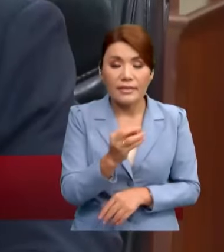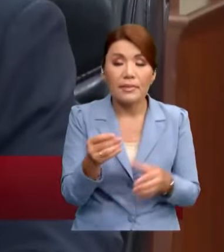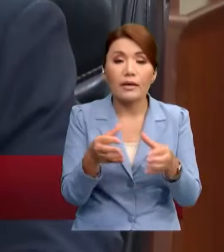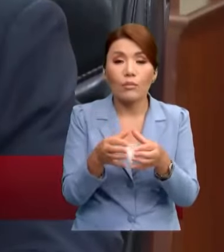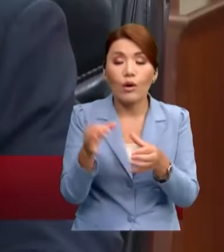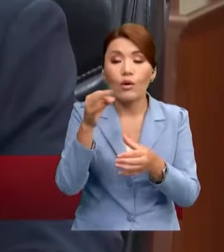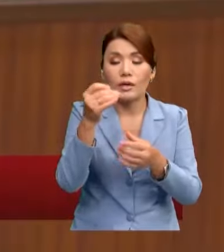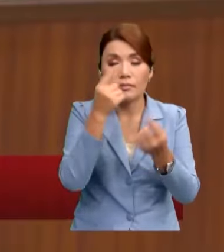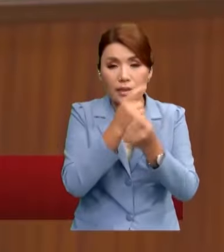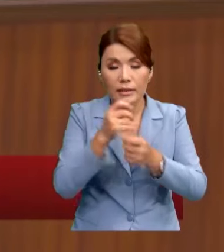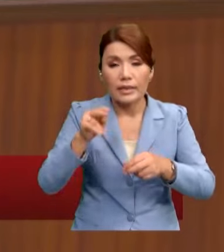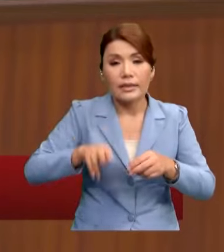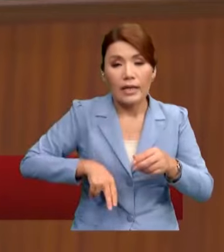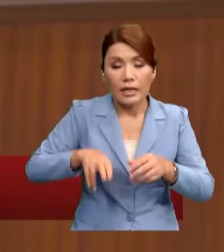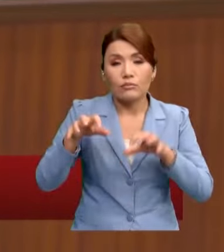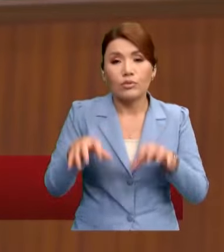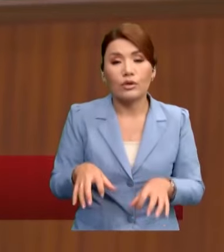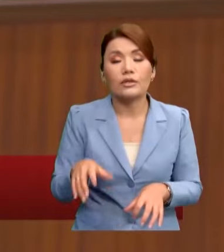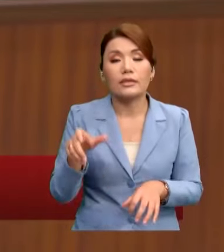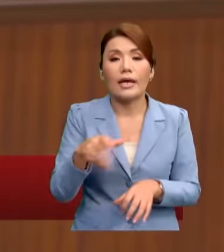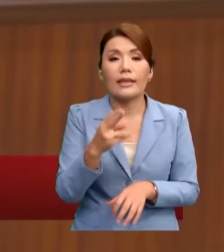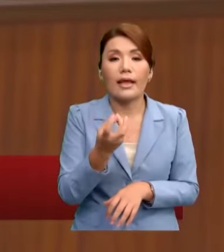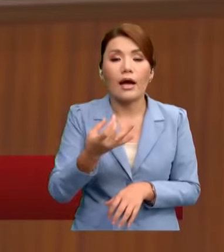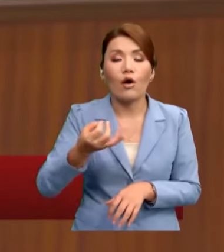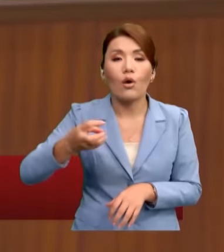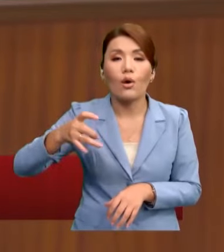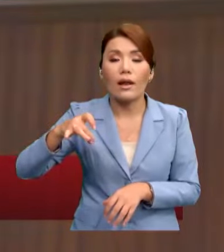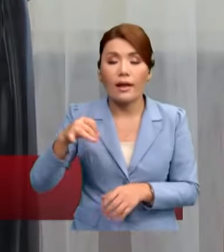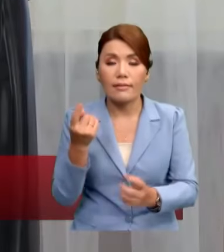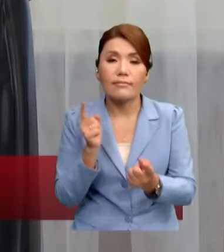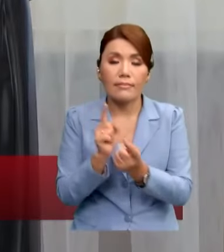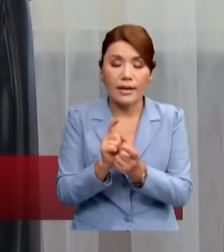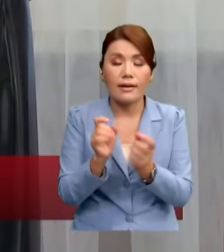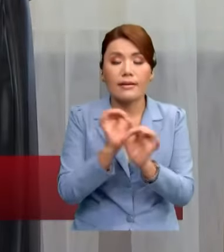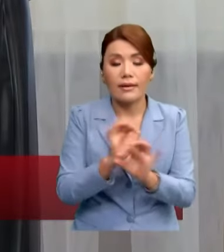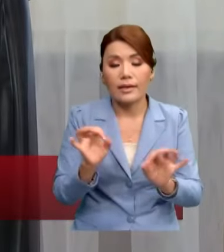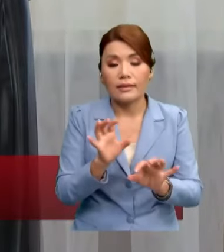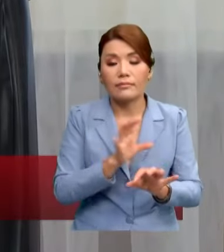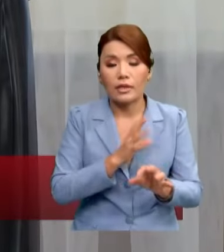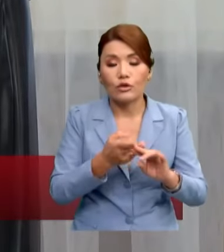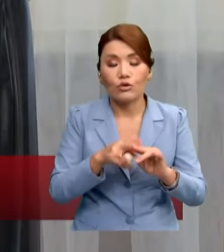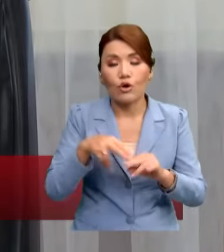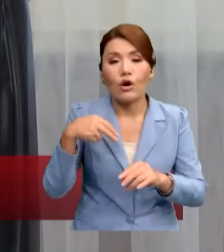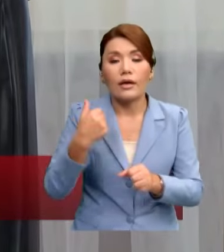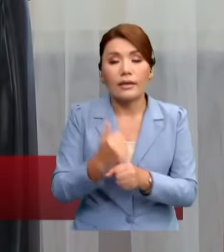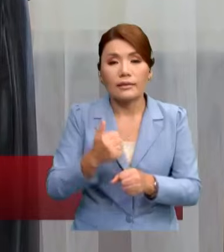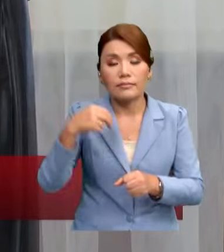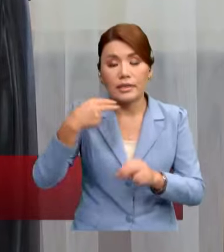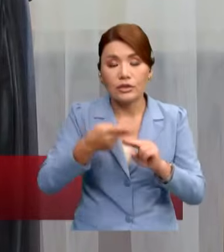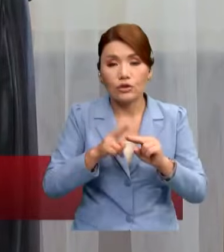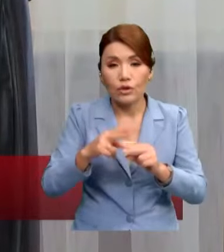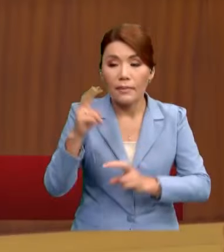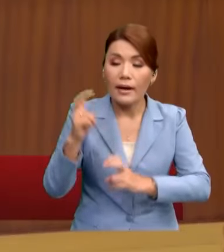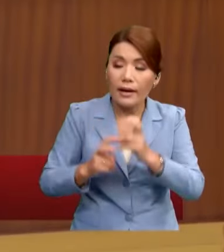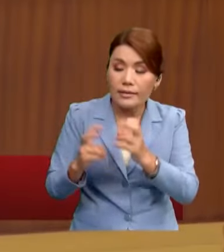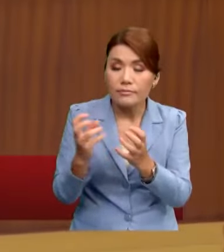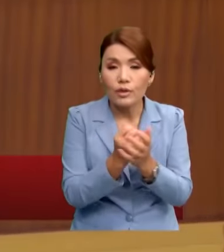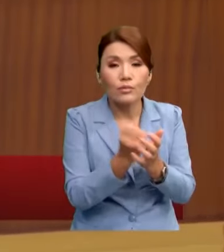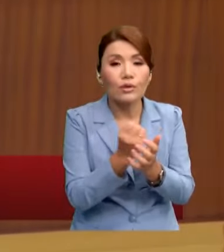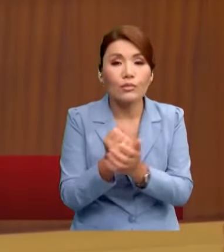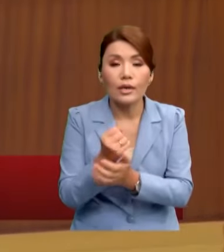компаниясы директорлар кеңесінің төрағасы Дай Хоулянмен кездесуінде мәлім болды. Үкімет басшысы бірлескен кәсіпорындар табысты